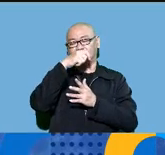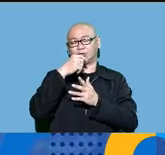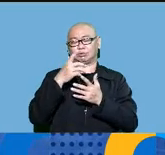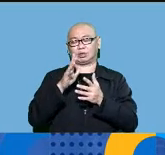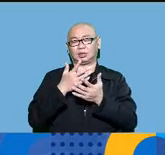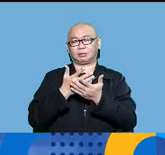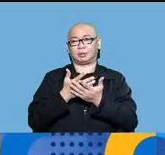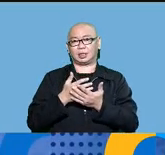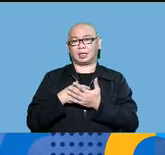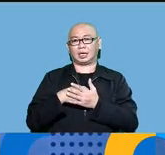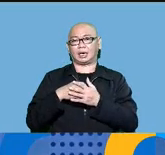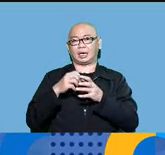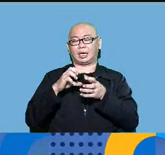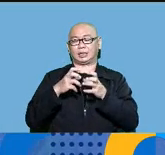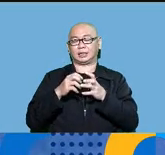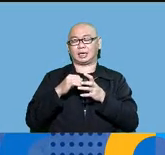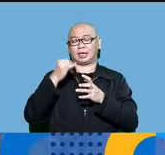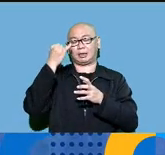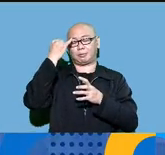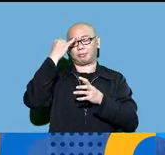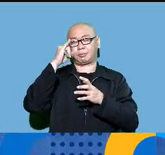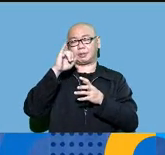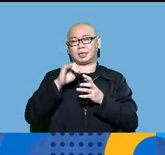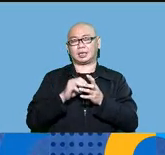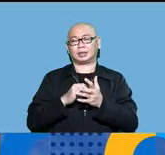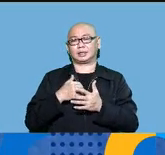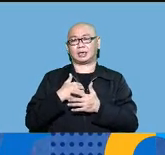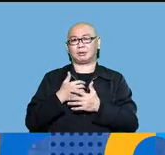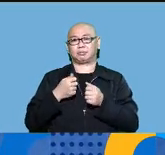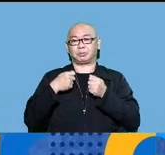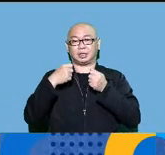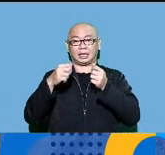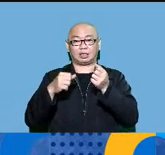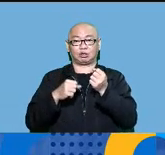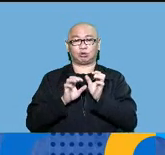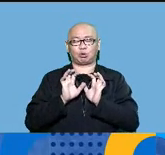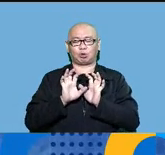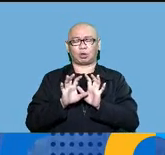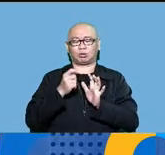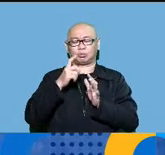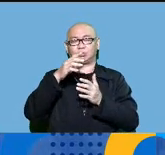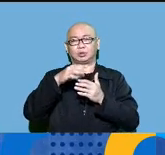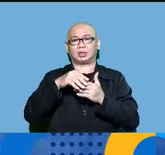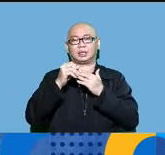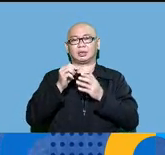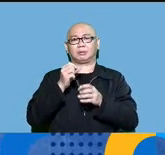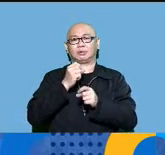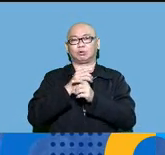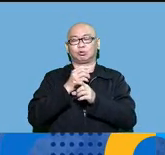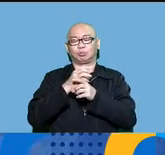karya ilmiah saya, serta selalu memberikan dorongan untuk dapat meraih guru besar ini.